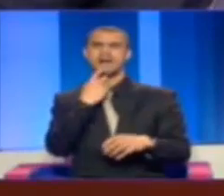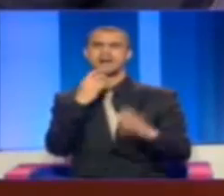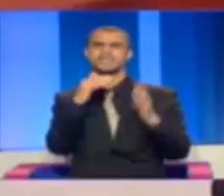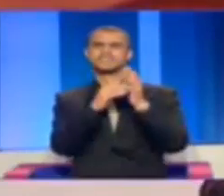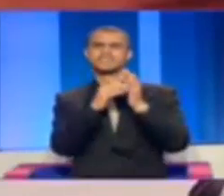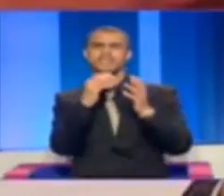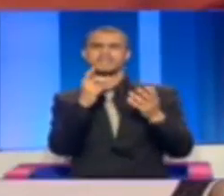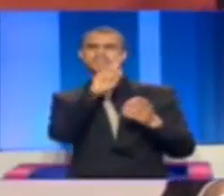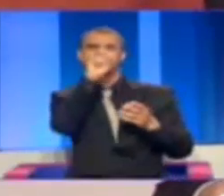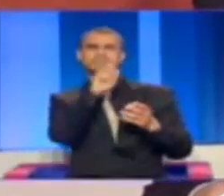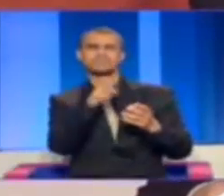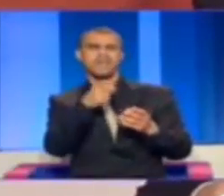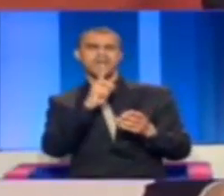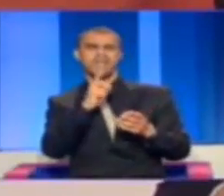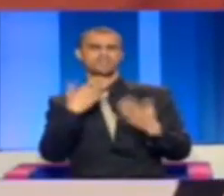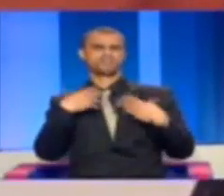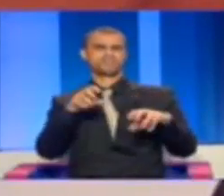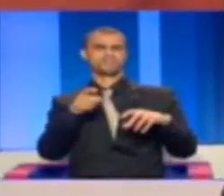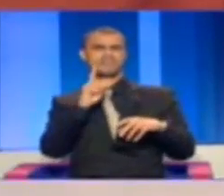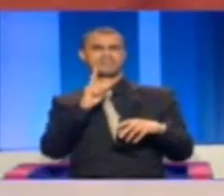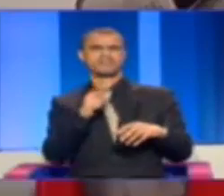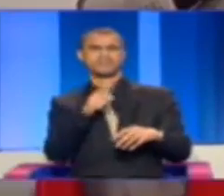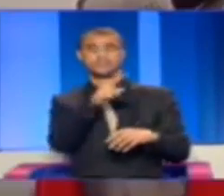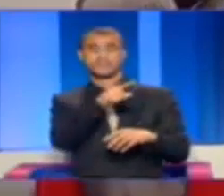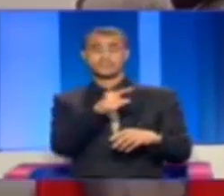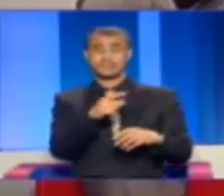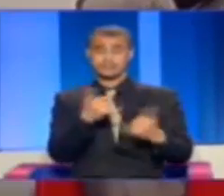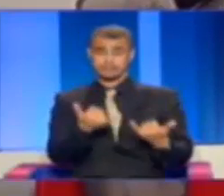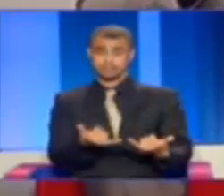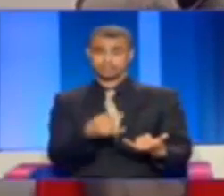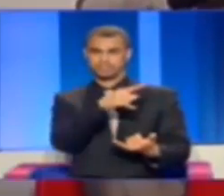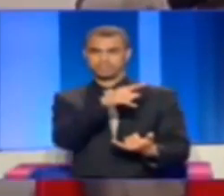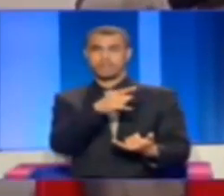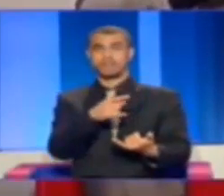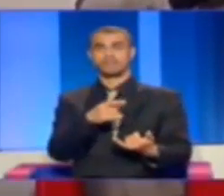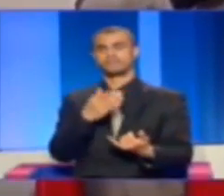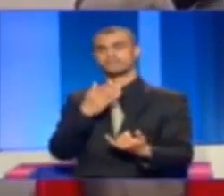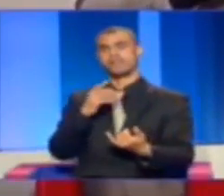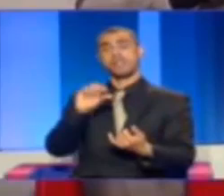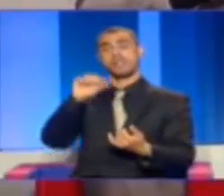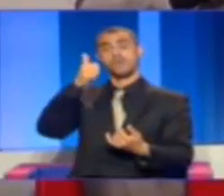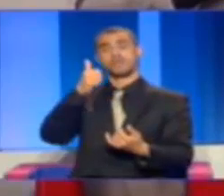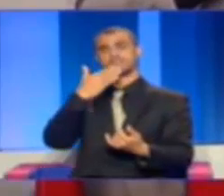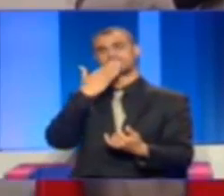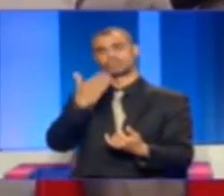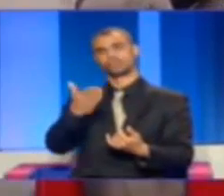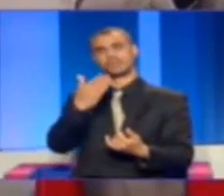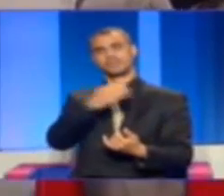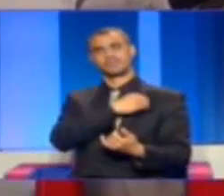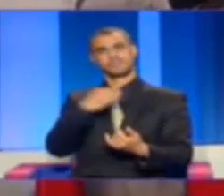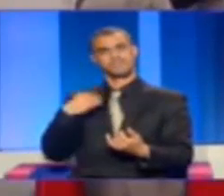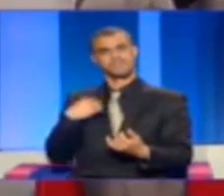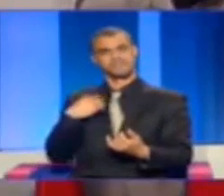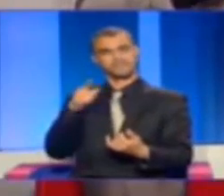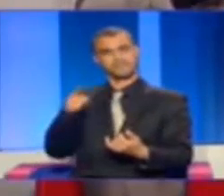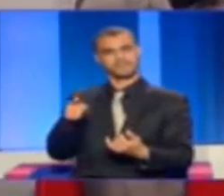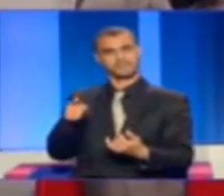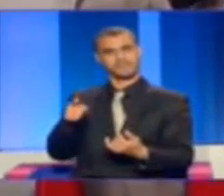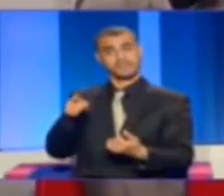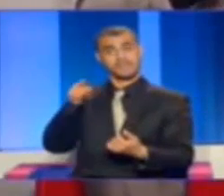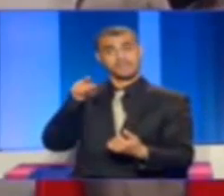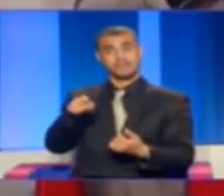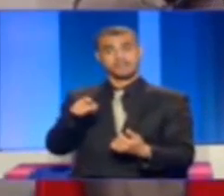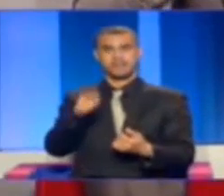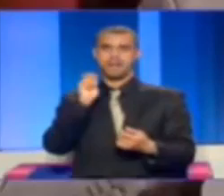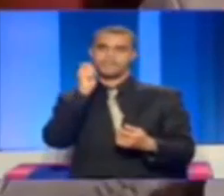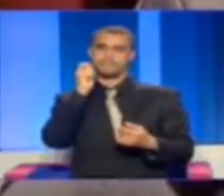عزيز عسير قبل ما نرجع ليك بروفيسور. اول حاجه انا كنبغي نشكر الدكتور على المهنيه ديالو من خلال انه حق